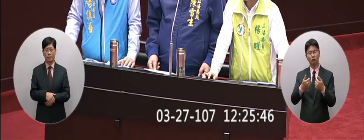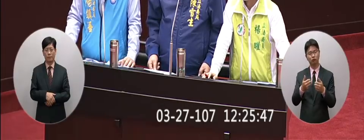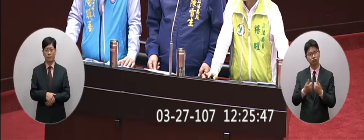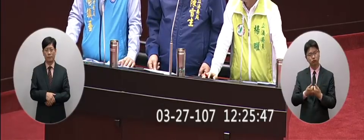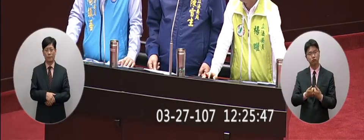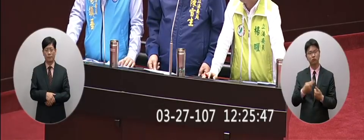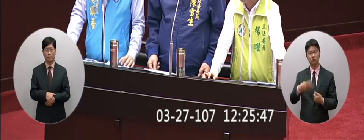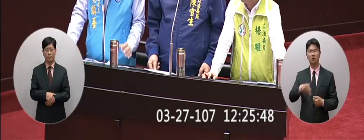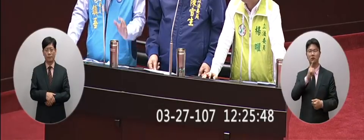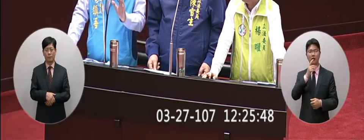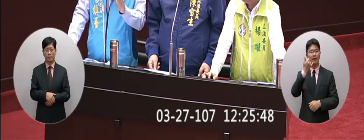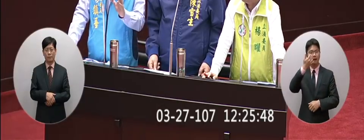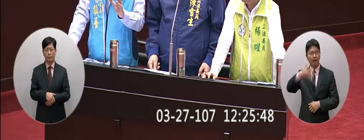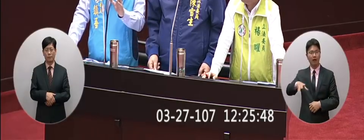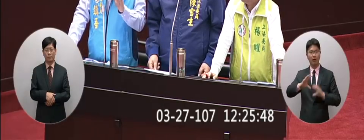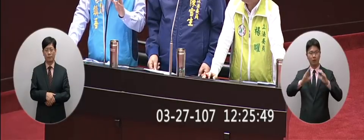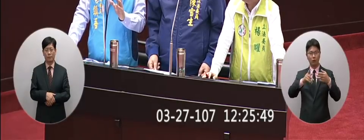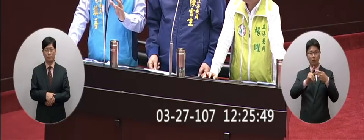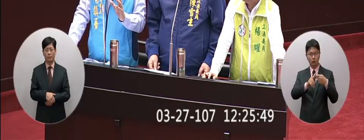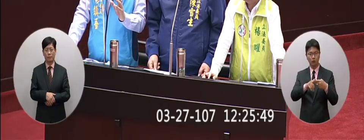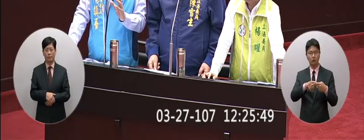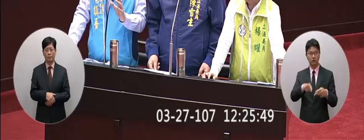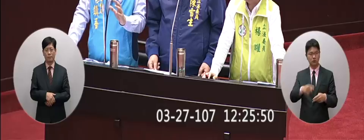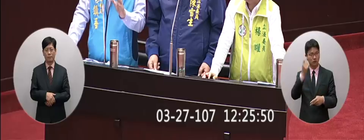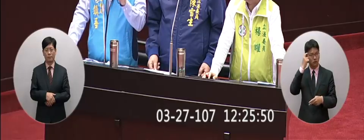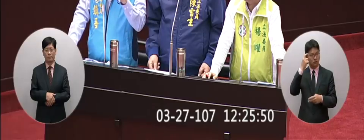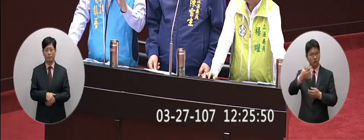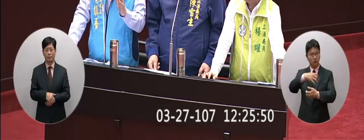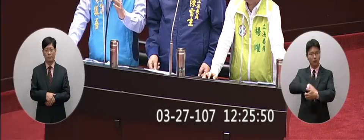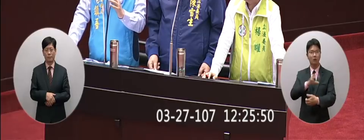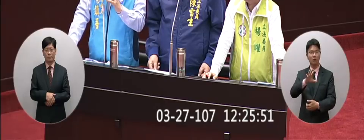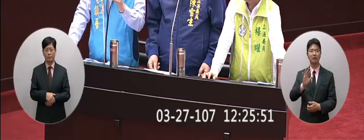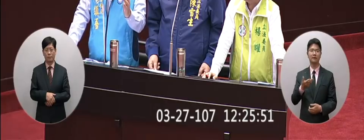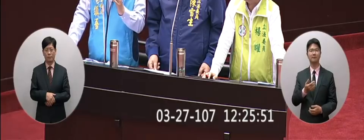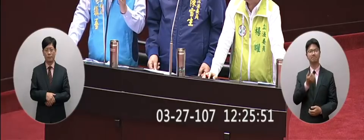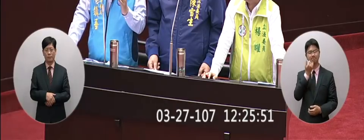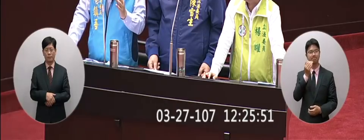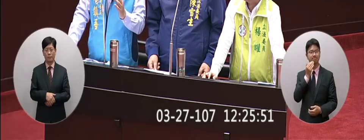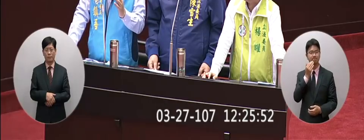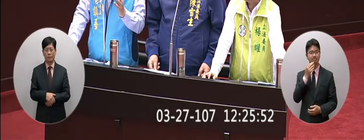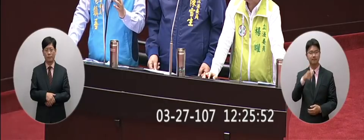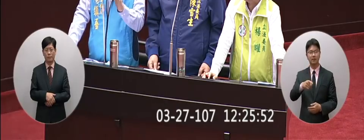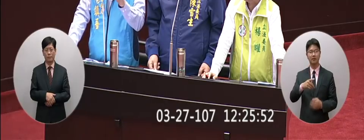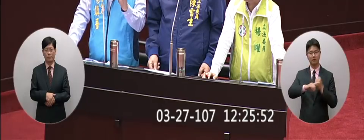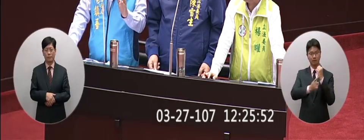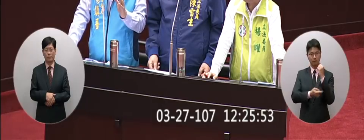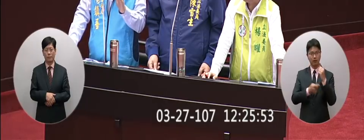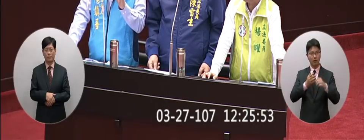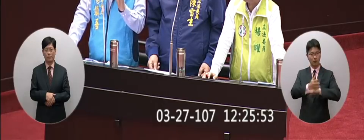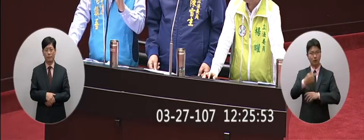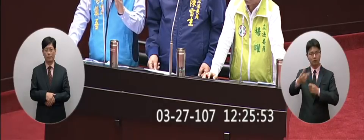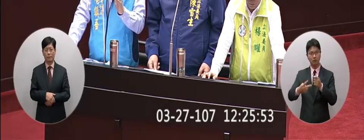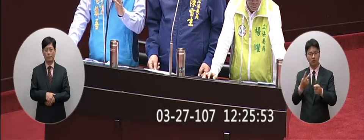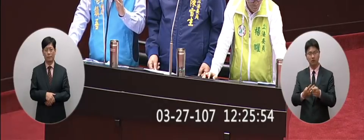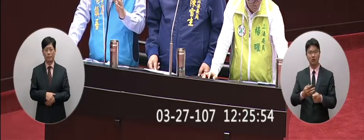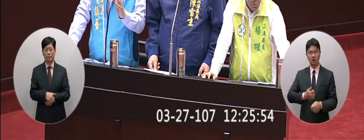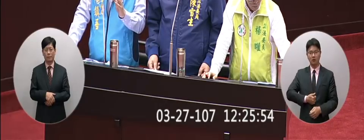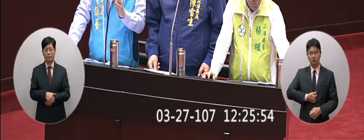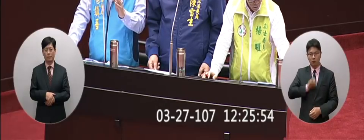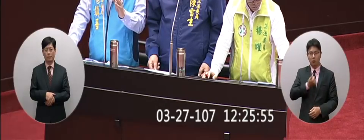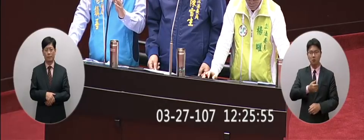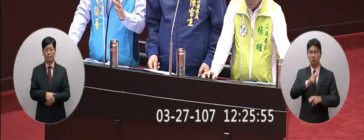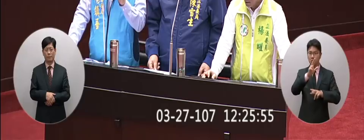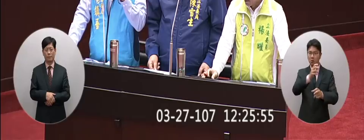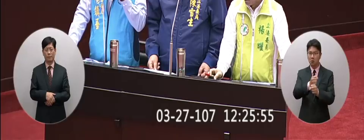念，海洋国土的概念。但是比较可惜的是，海岸管理法通过2年多了，我们并没有看到太实际的一个